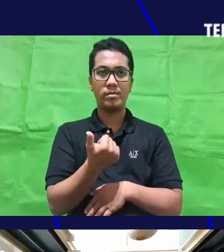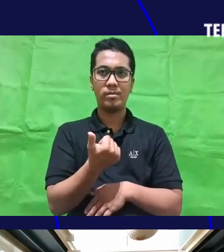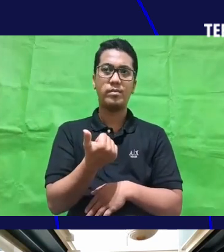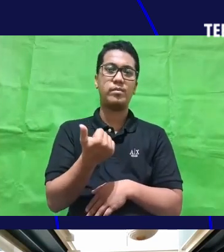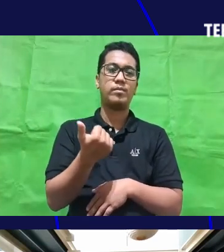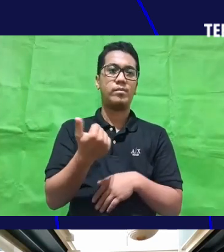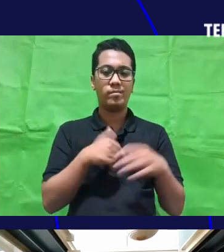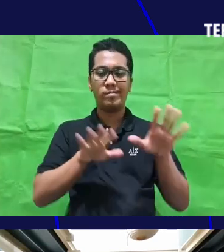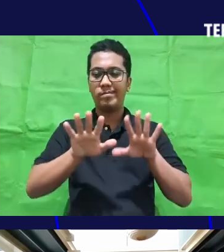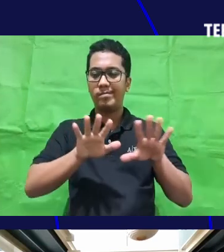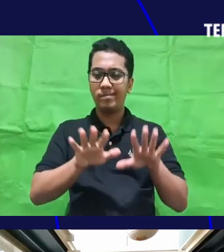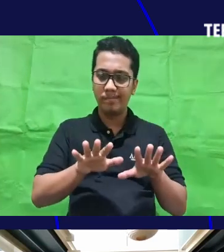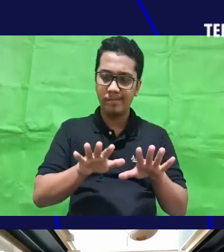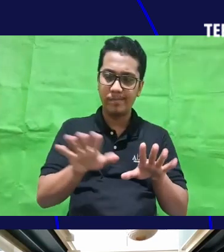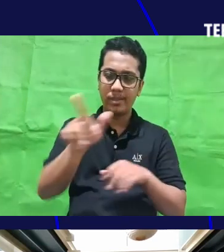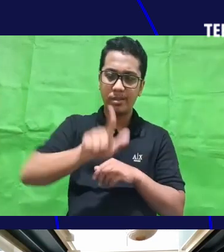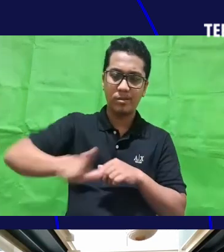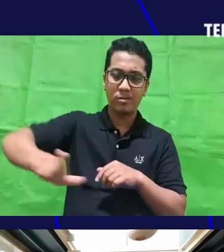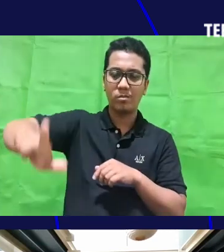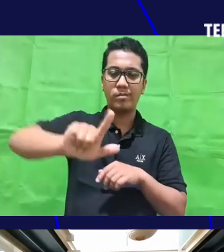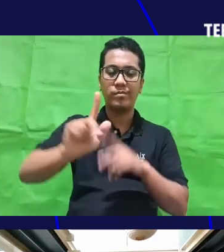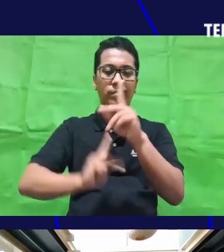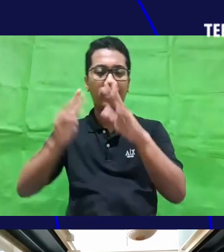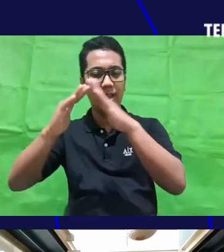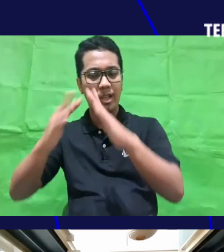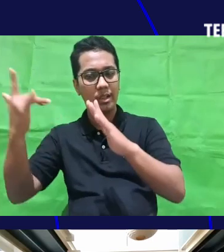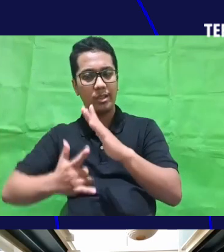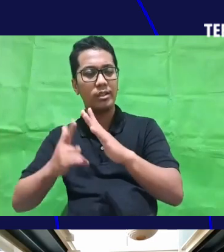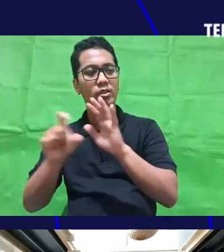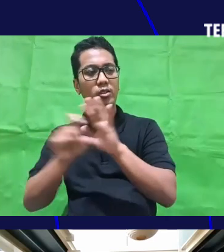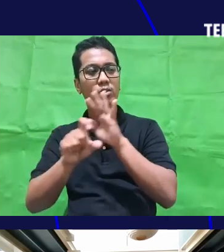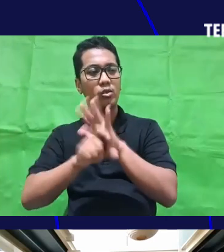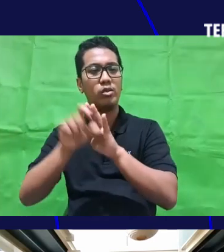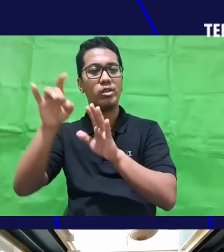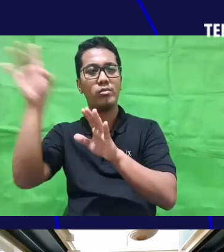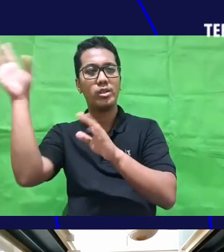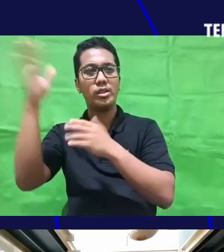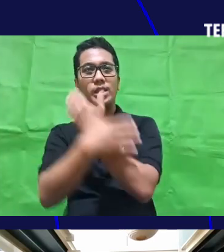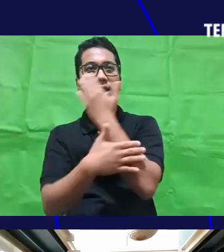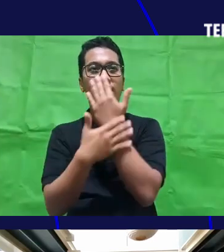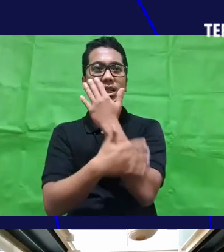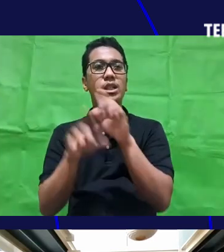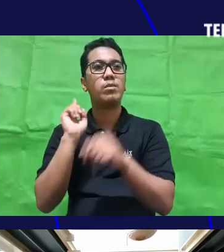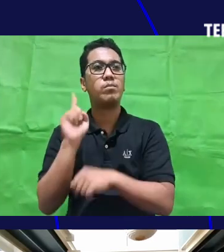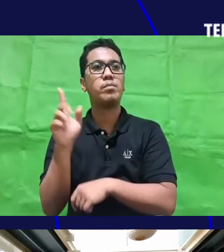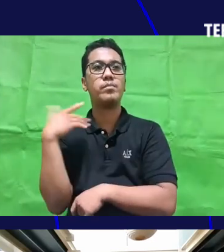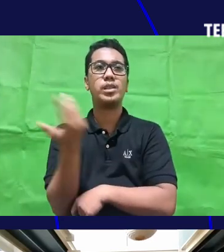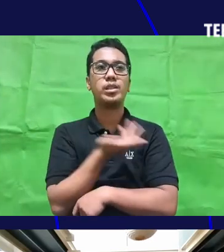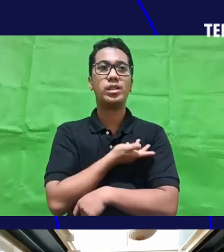hal-hal yang ada di lokal ketika kita residensi misalkan di luar negeri. Karena kan kita